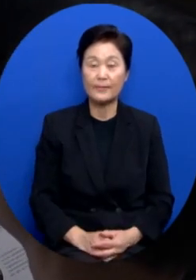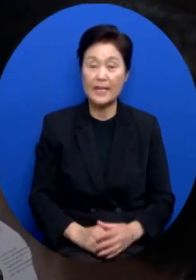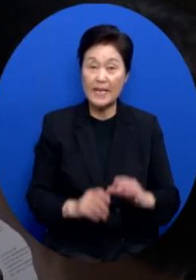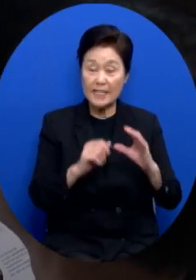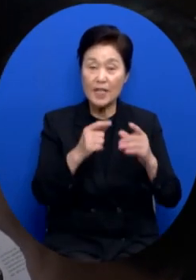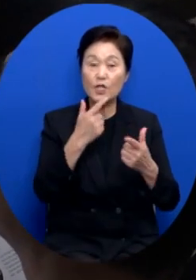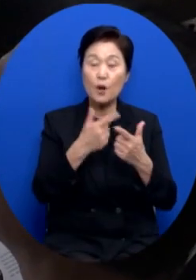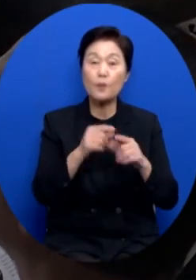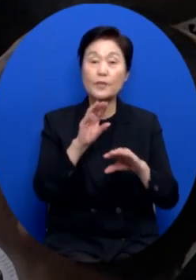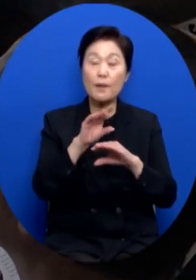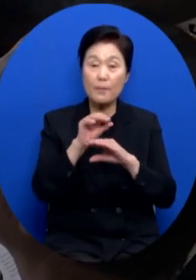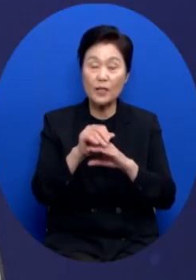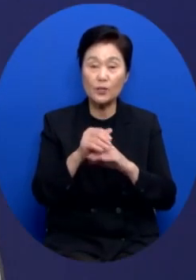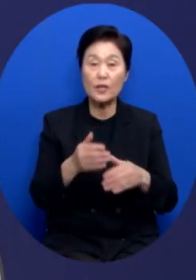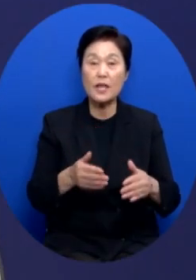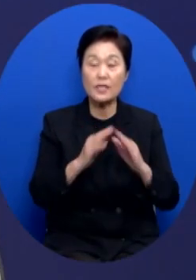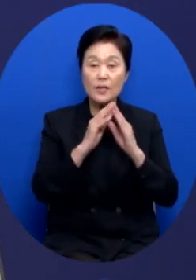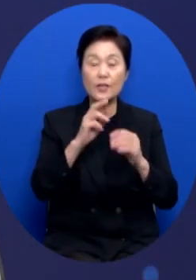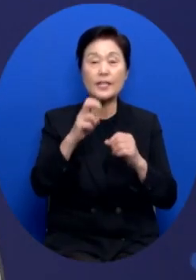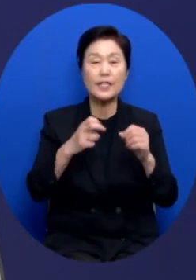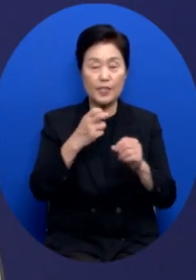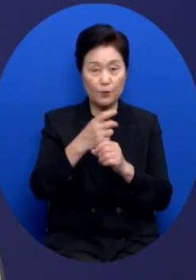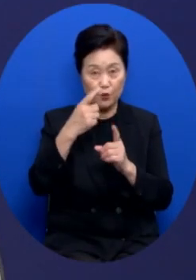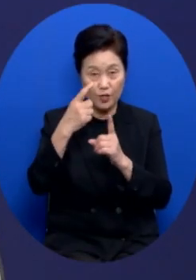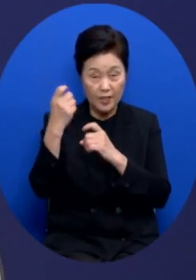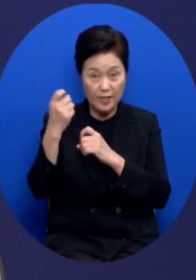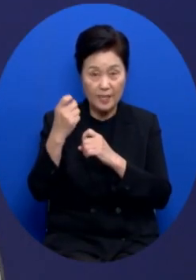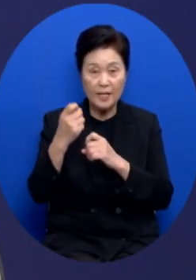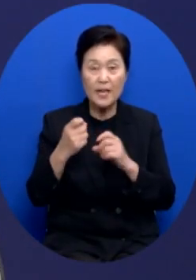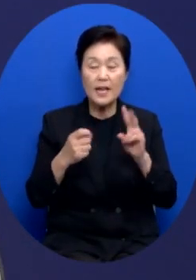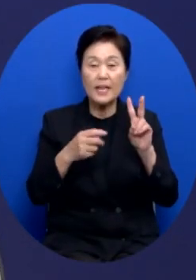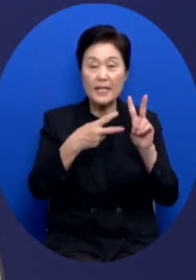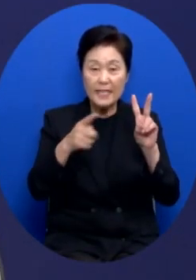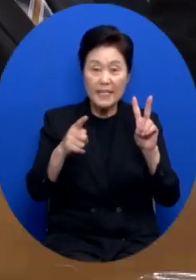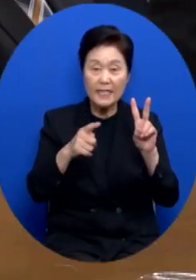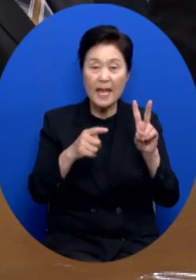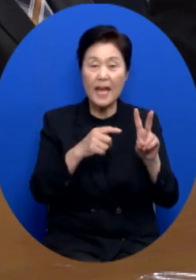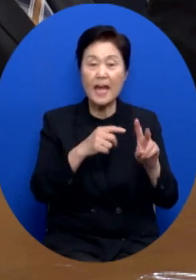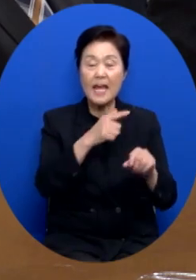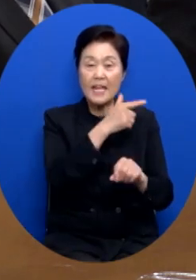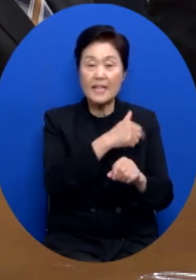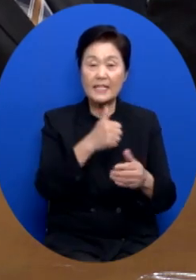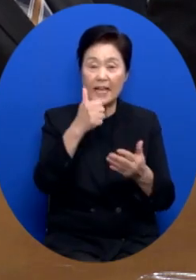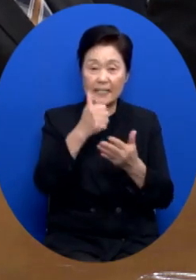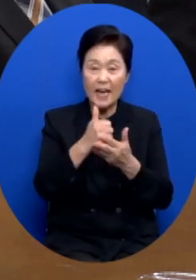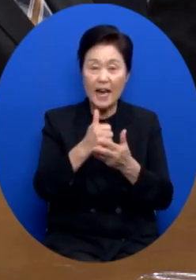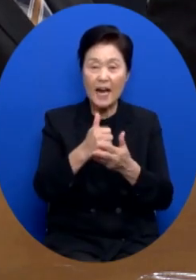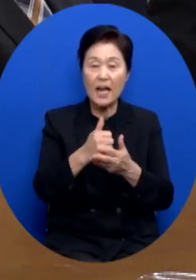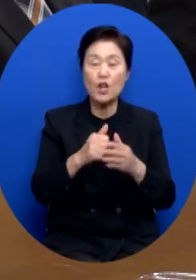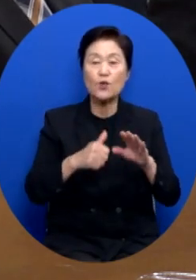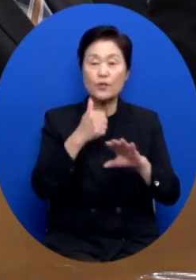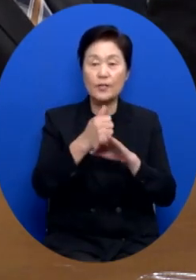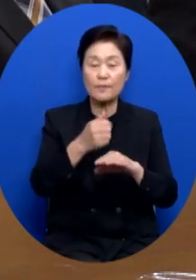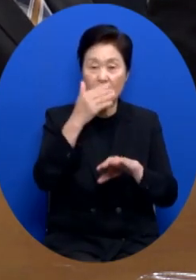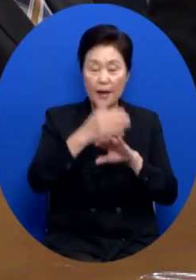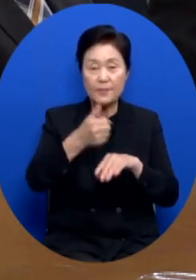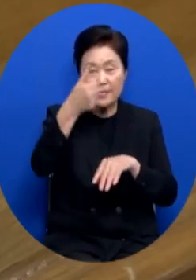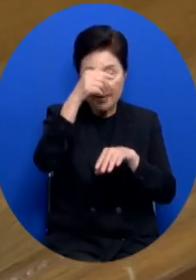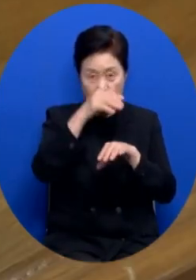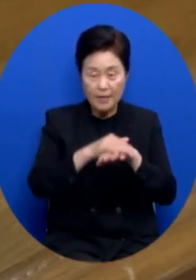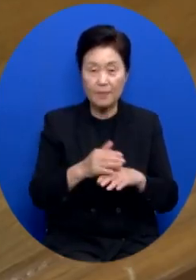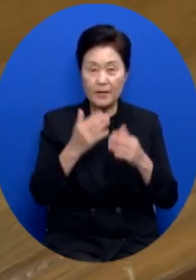CTS 부산 방송이 개국 20주년을 맞아 제2대 이사장 김문은 목사 취임 감사 예배와 비전 선포식을